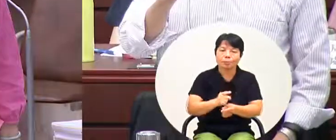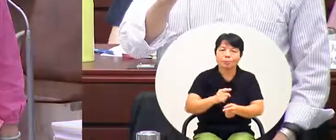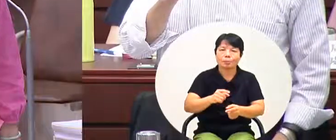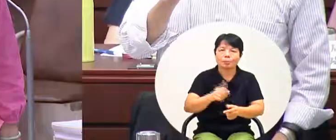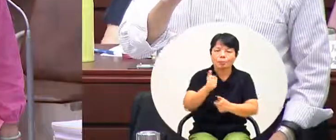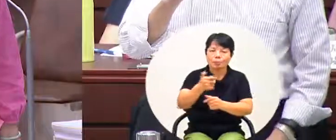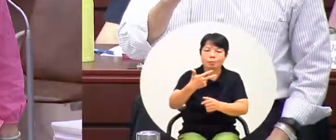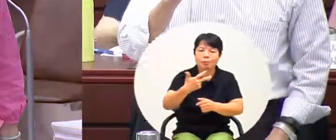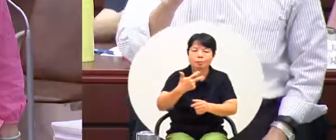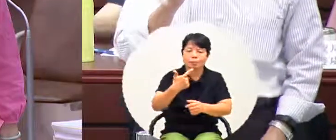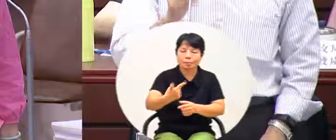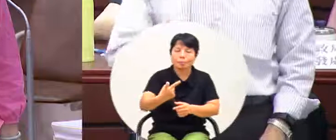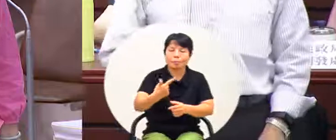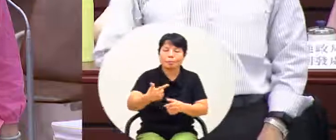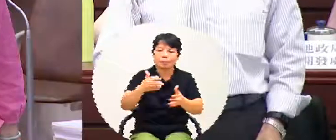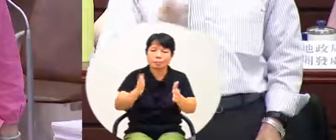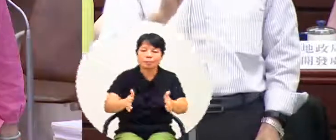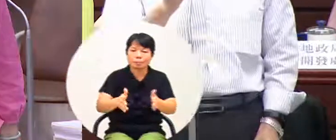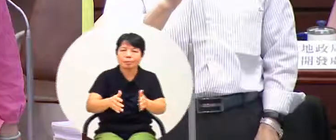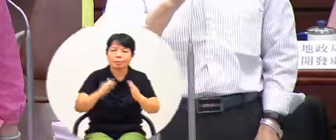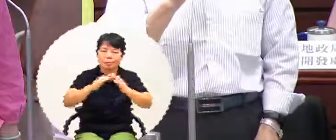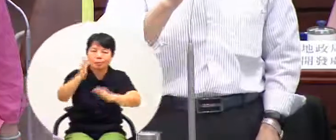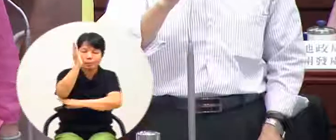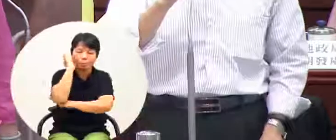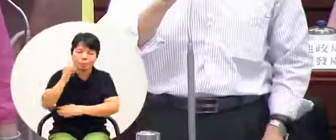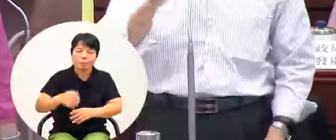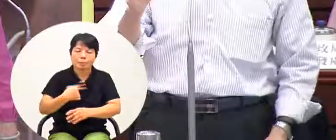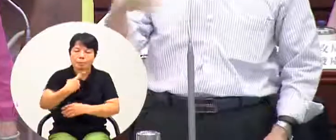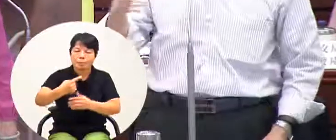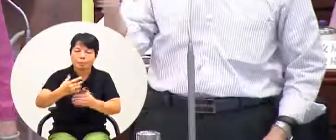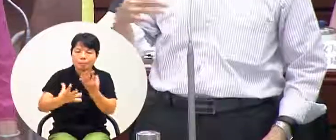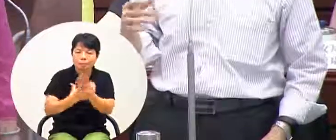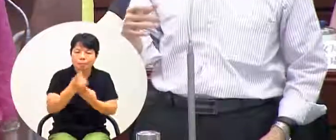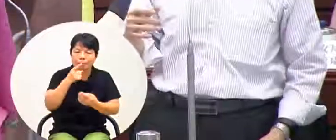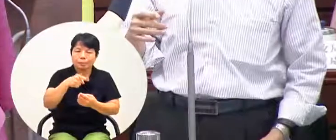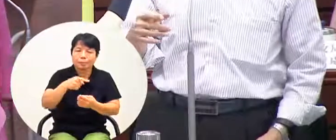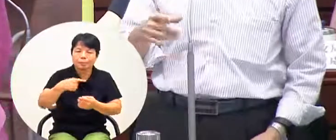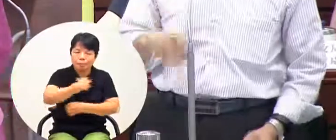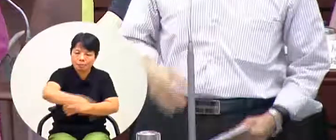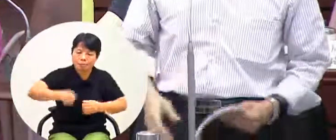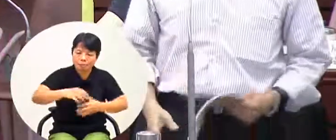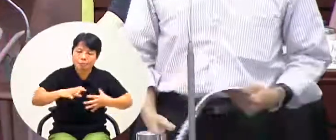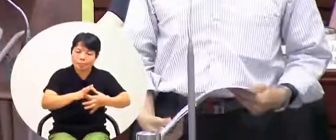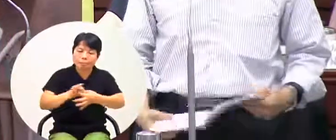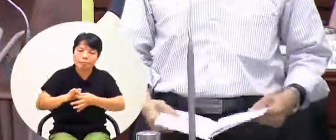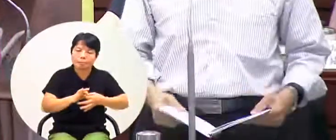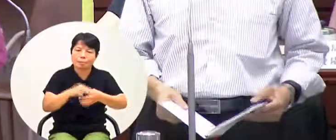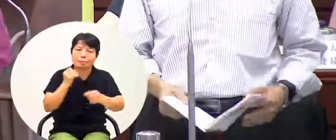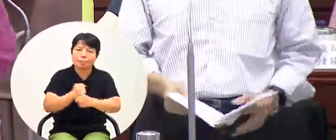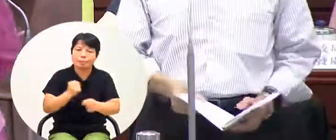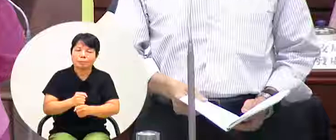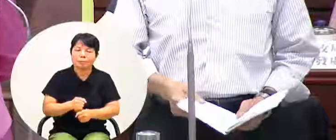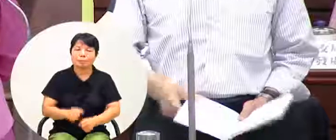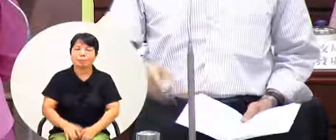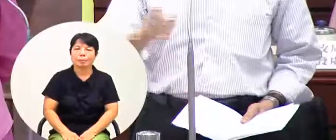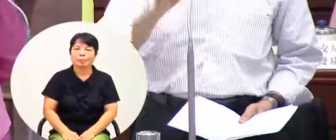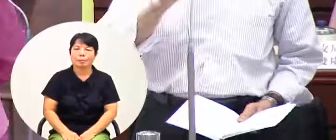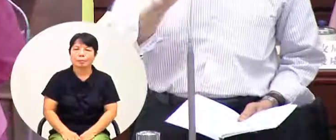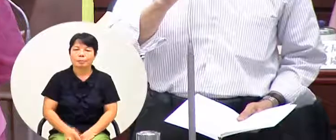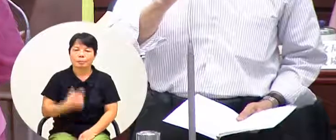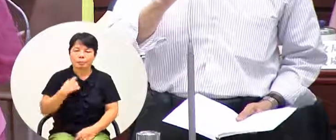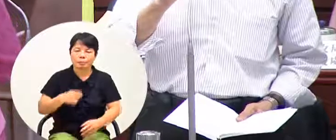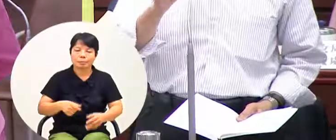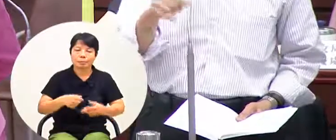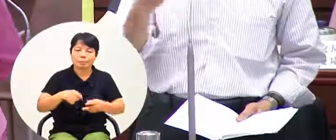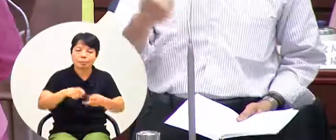不乃是一体啊，我们公务团队合作一向是合作无间的。 是啊。 我们跟公务局之间真的是都